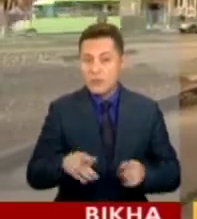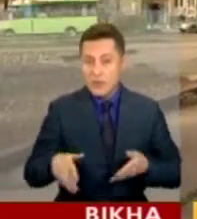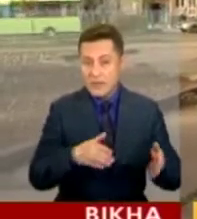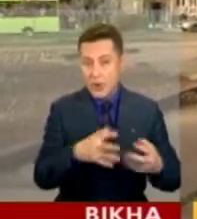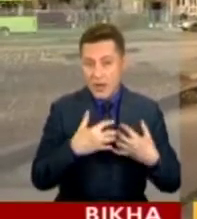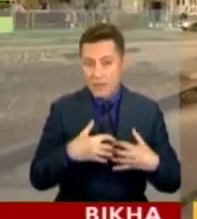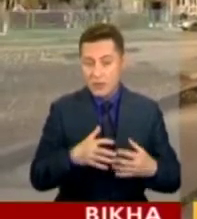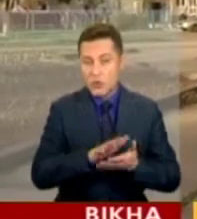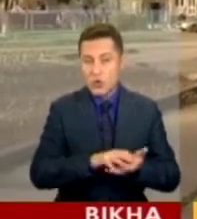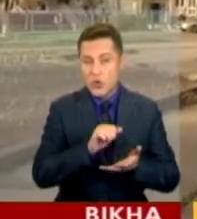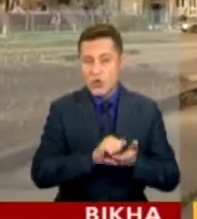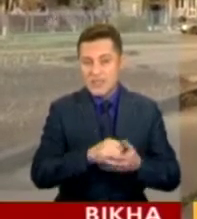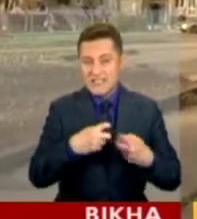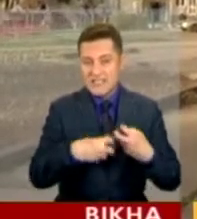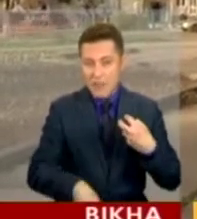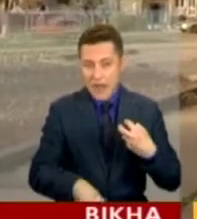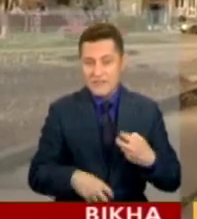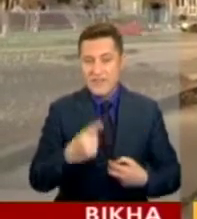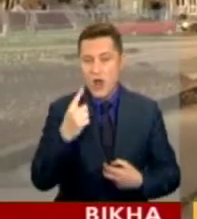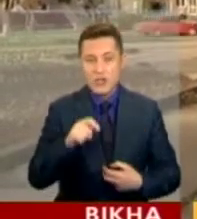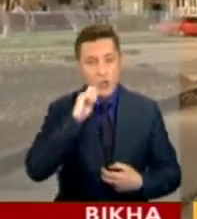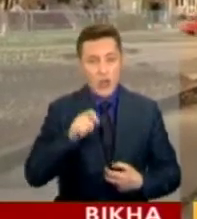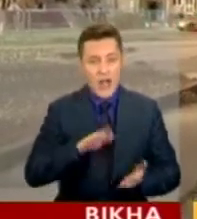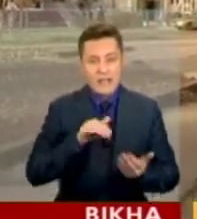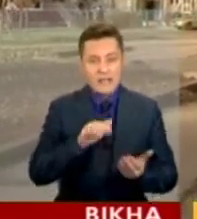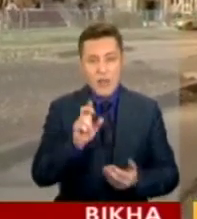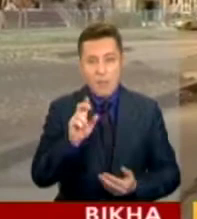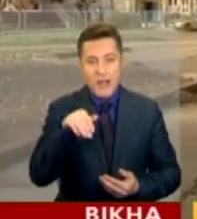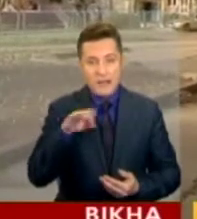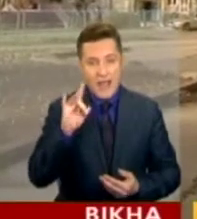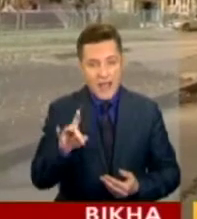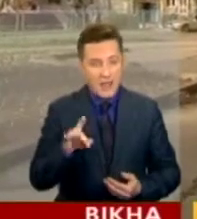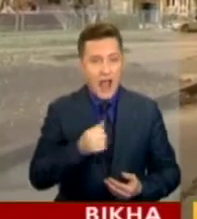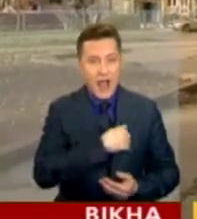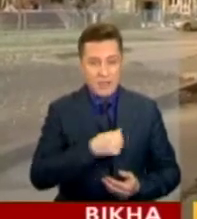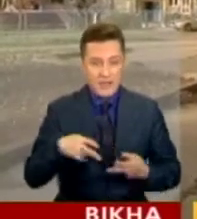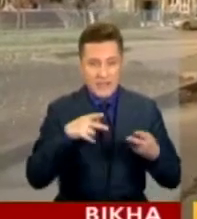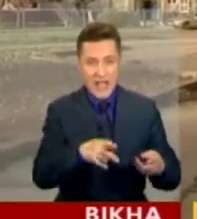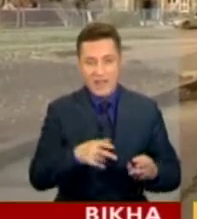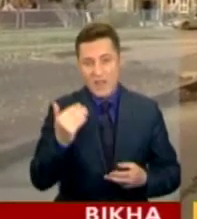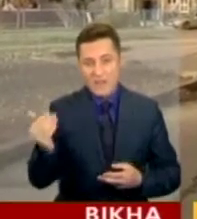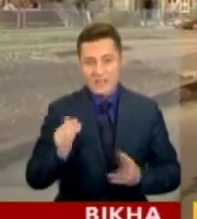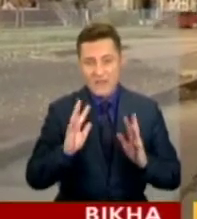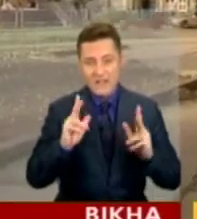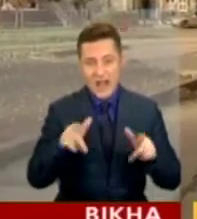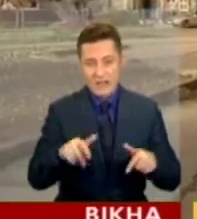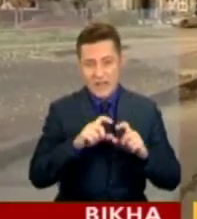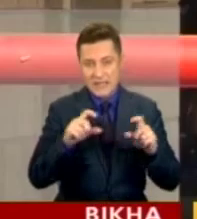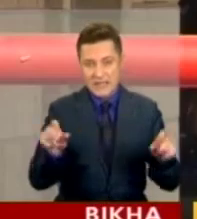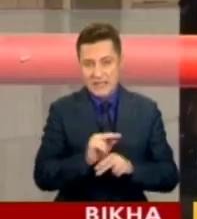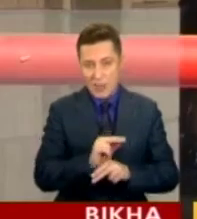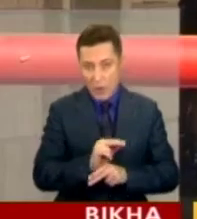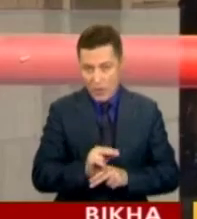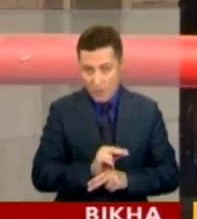Краматорського зламався один український БТР. Він армійці заїхали на місцевий тракторний стан, аби його